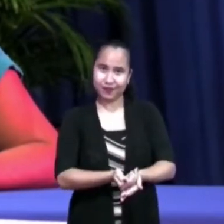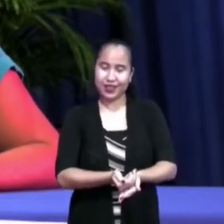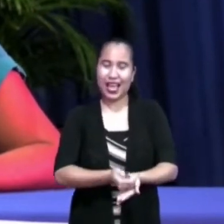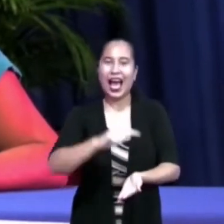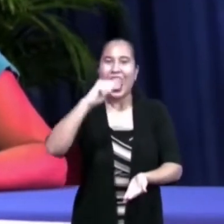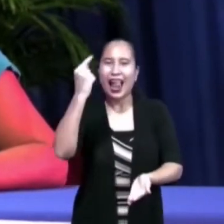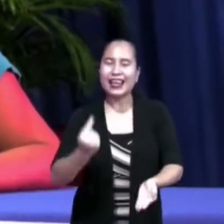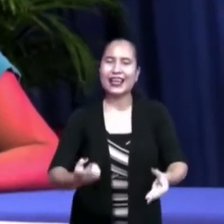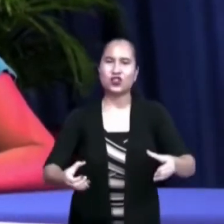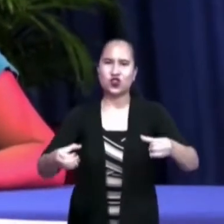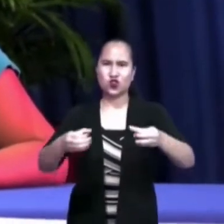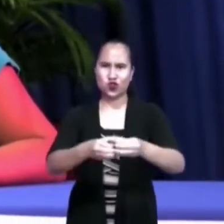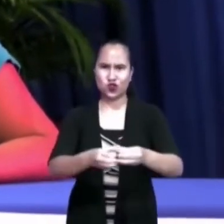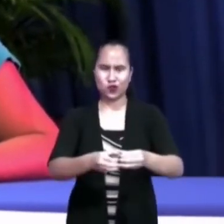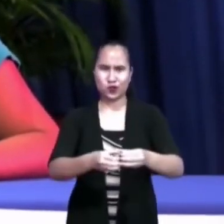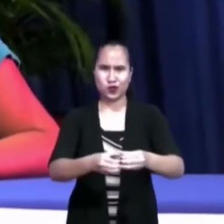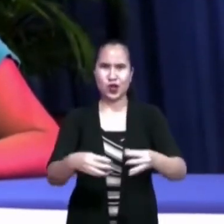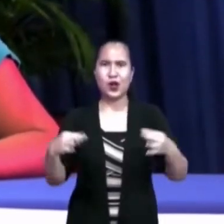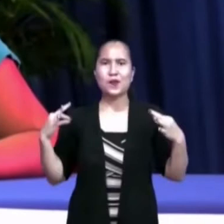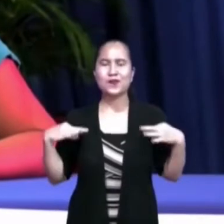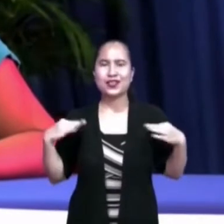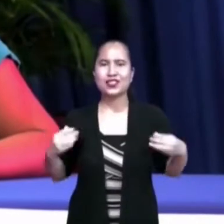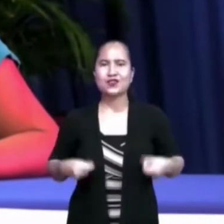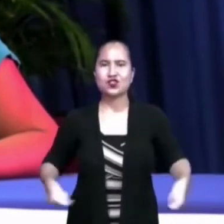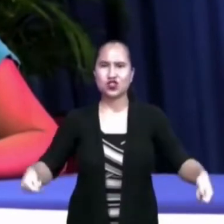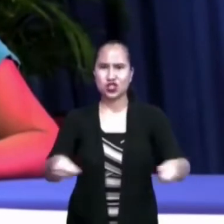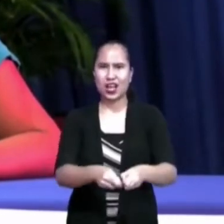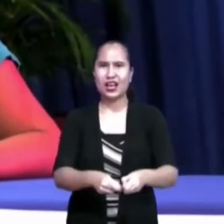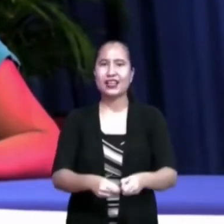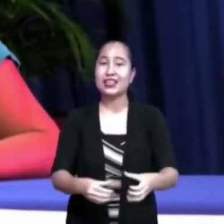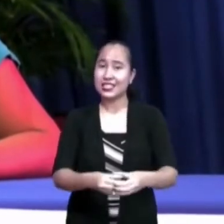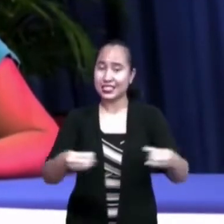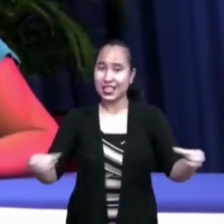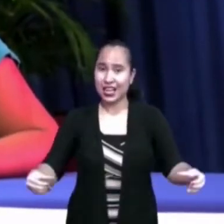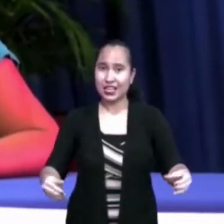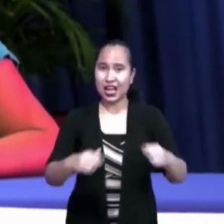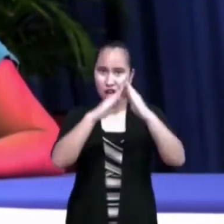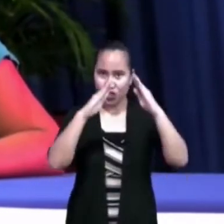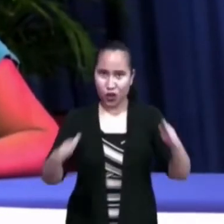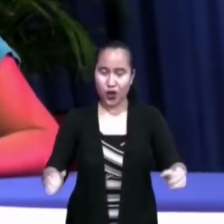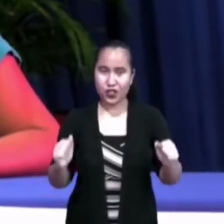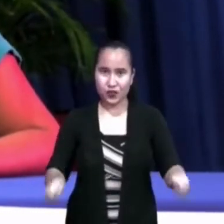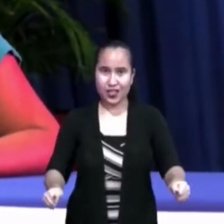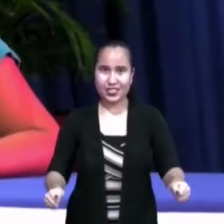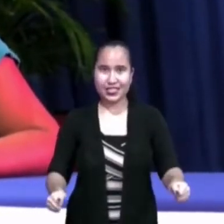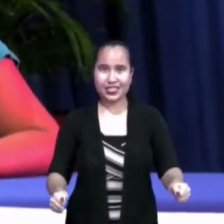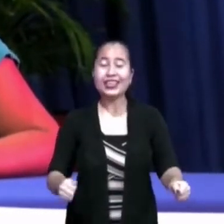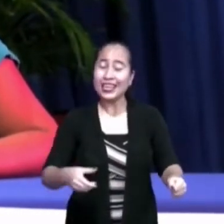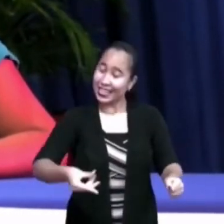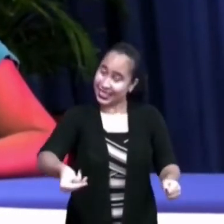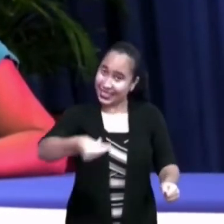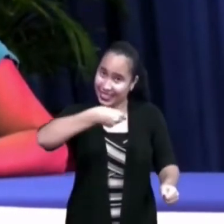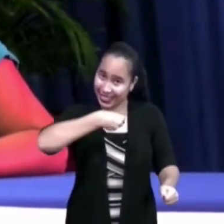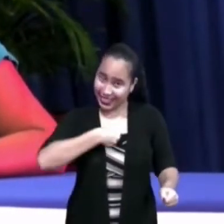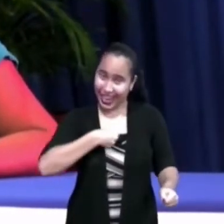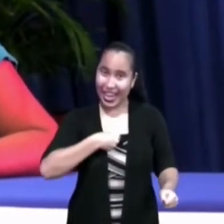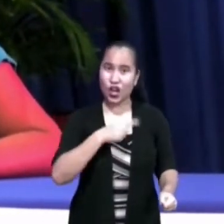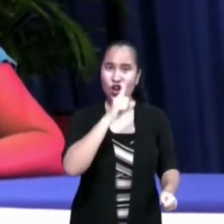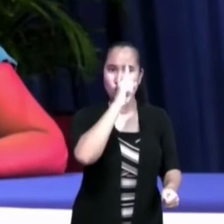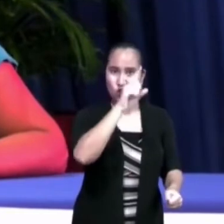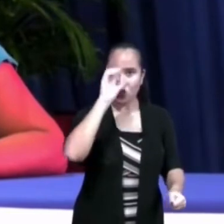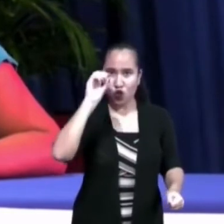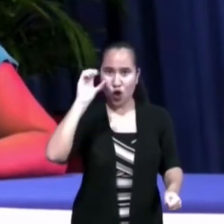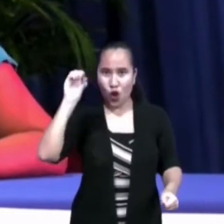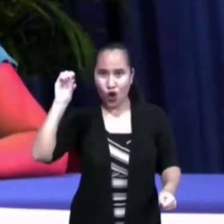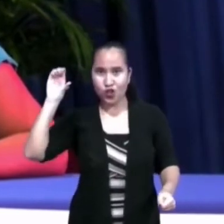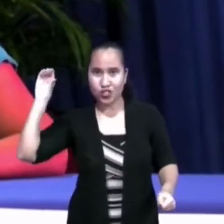Uitsluitend de groep die valt onder het ministerie van Sociale Zaken en Volkshuisvesting komt in aanmerking voor 1000 SRD